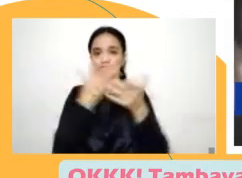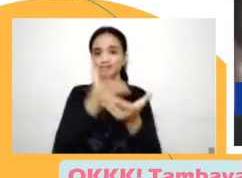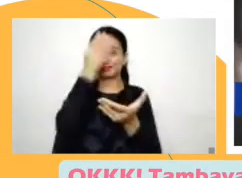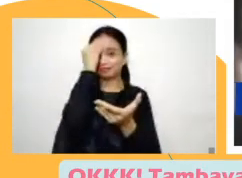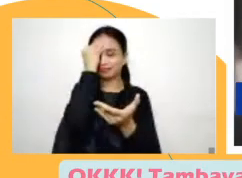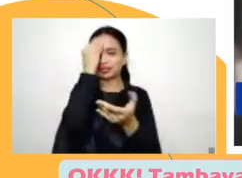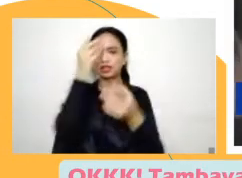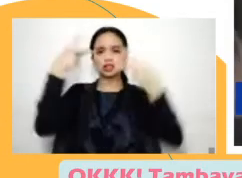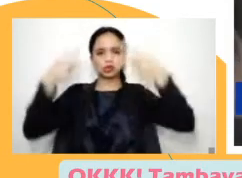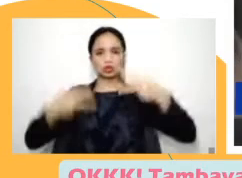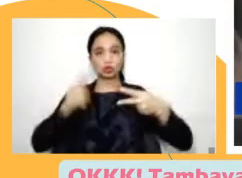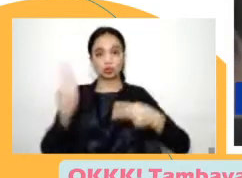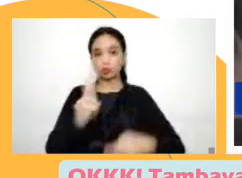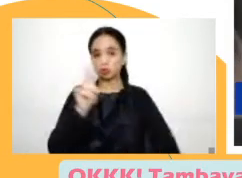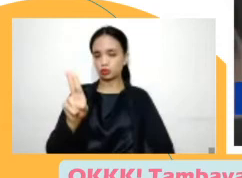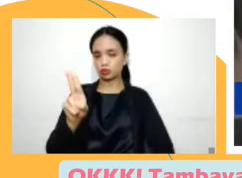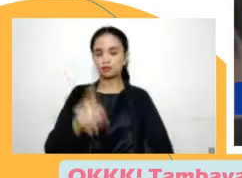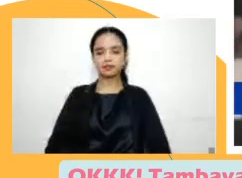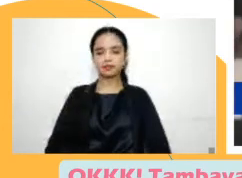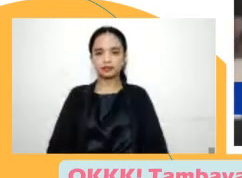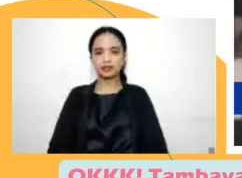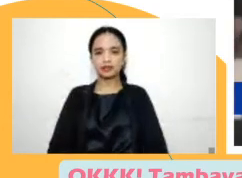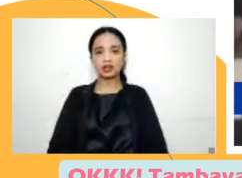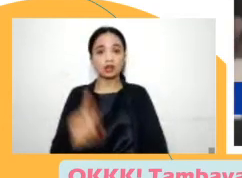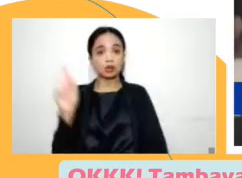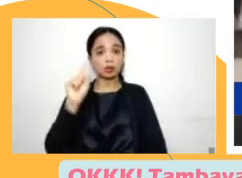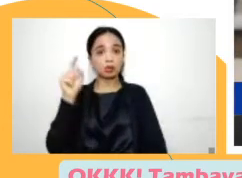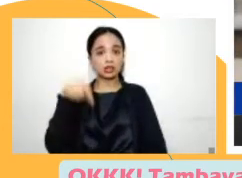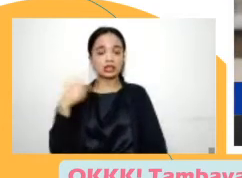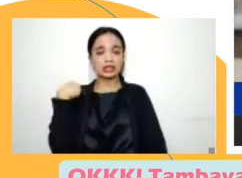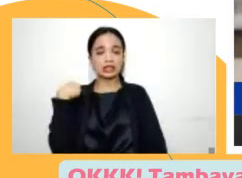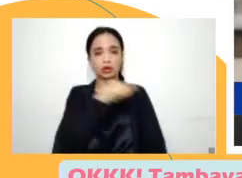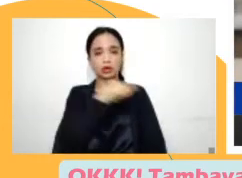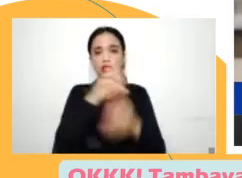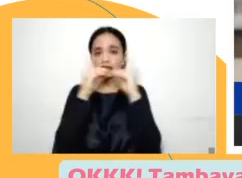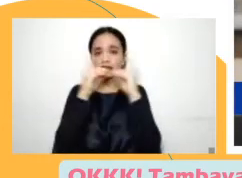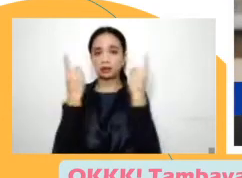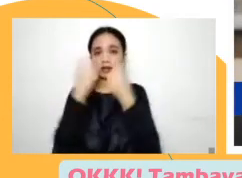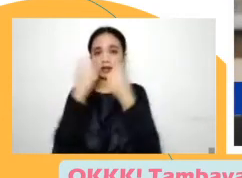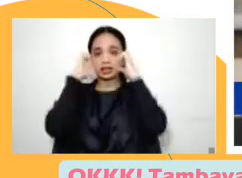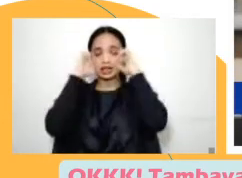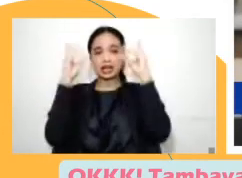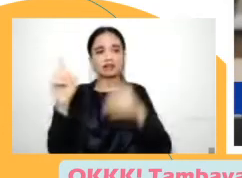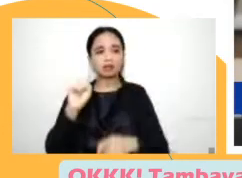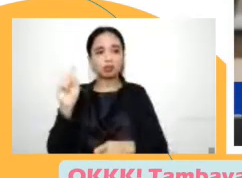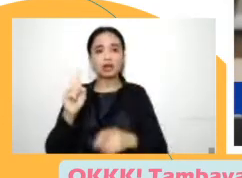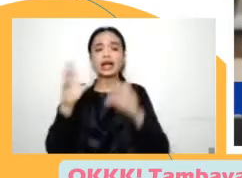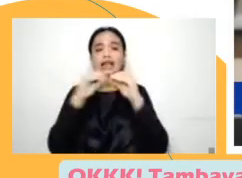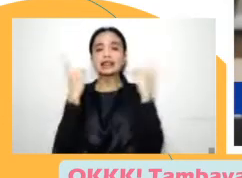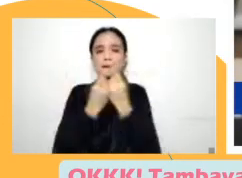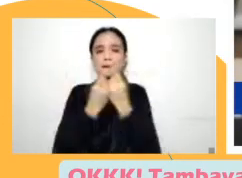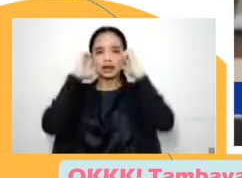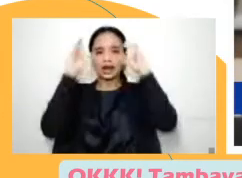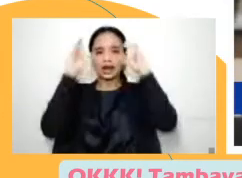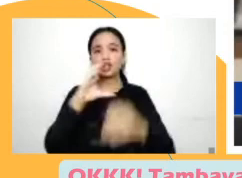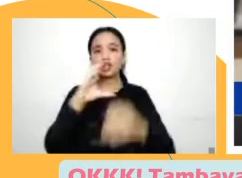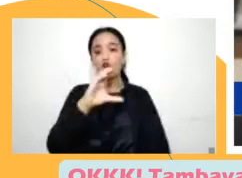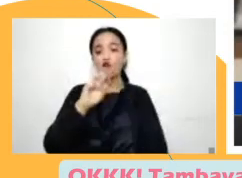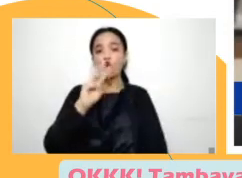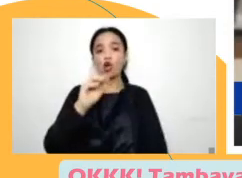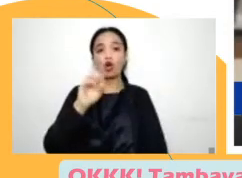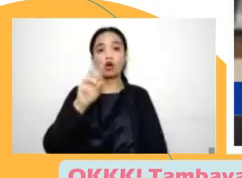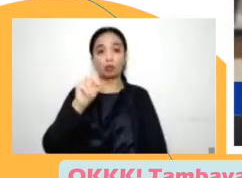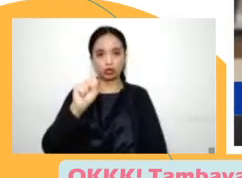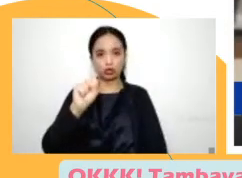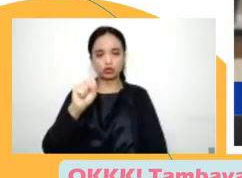platform, and we in DepEd, we have what we describe as DepEd Commons. Right now, we